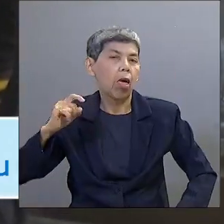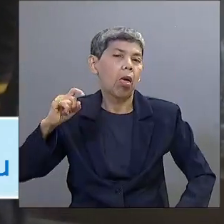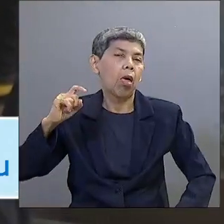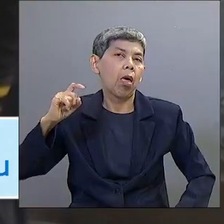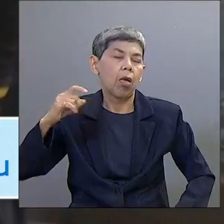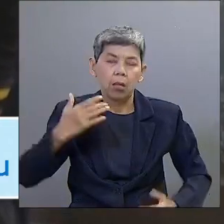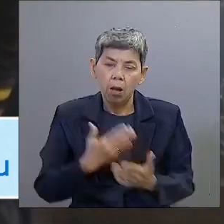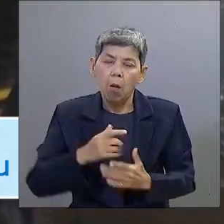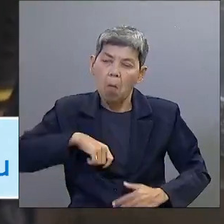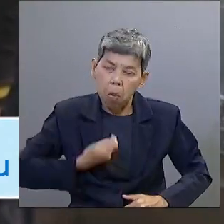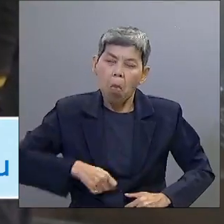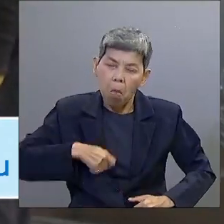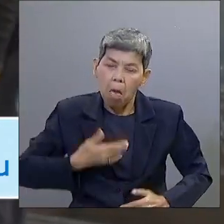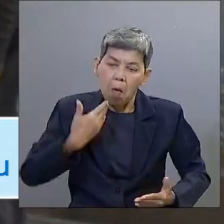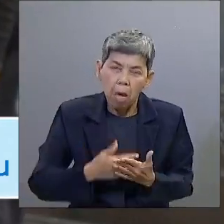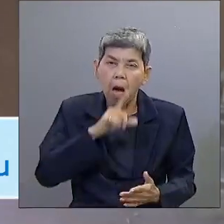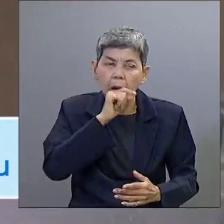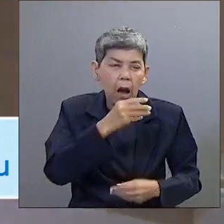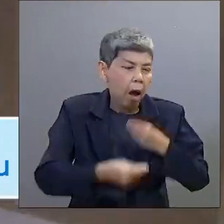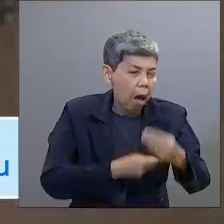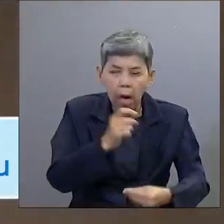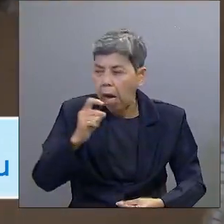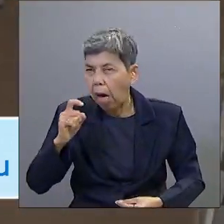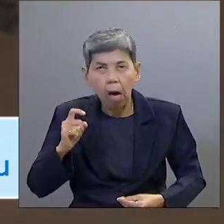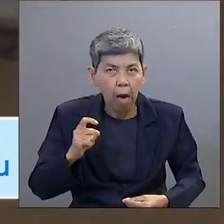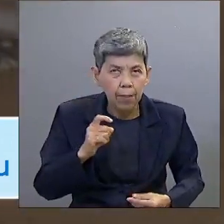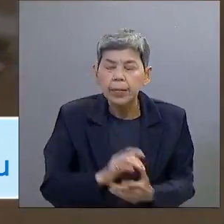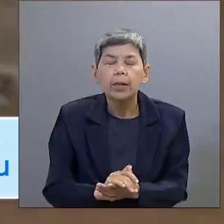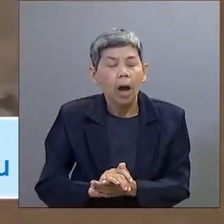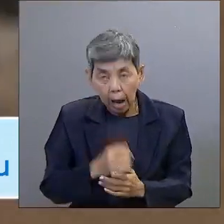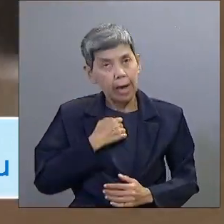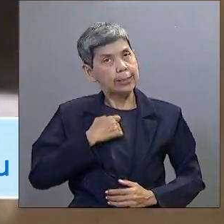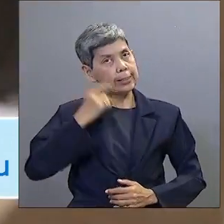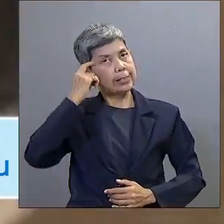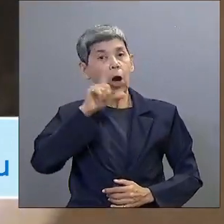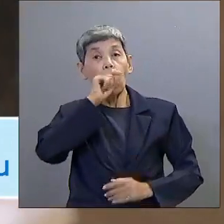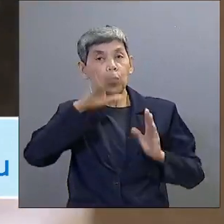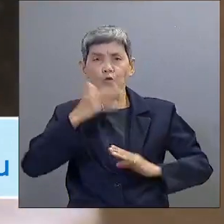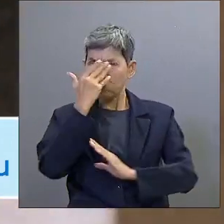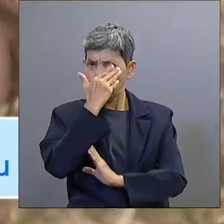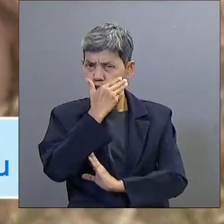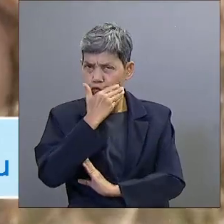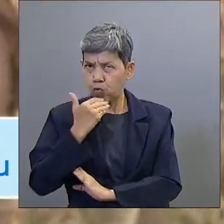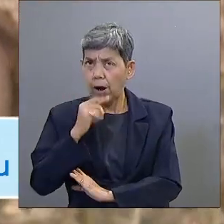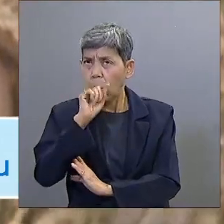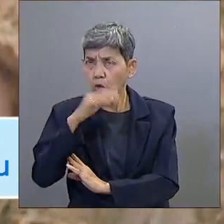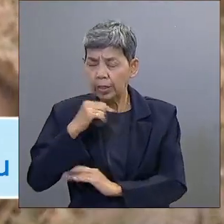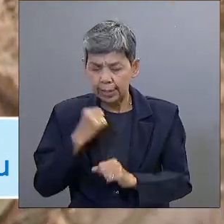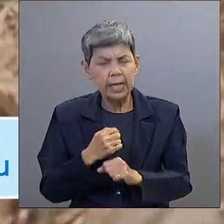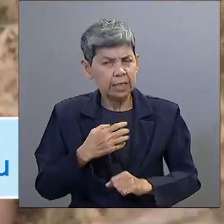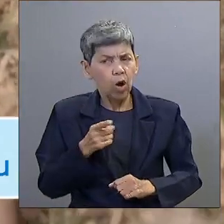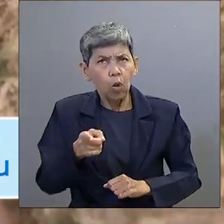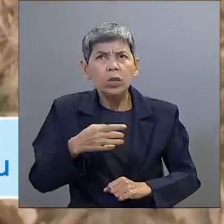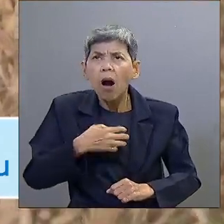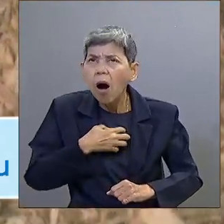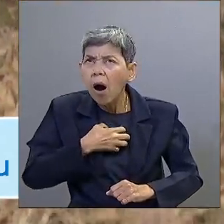ต้นทุนอาหารไก่สูงไก่ก็ขายออกไม่ได้ทุกตัวจนมาพบว่านกสวยงามอย่างเลิฟเบิร์ดนี่แหละเป็นที่ต้องการของ